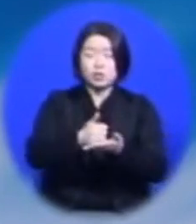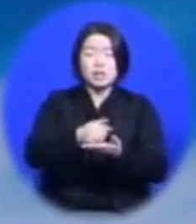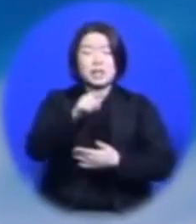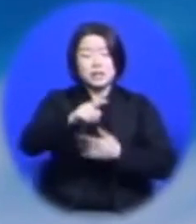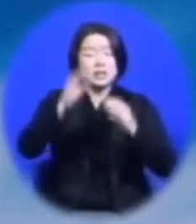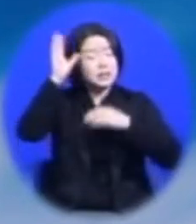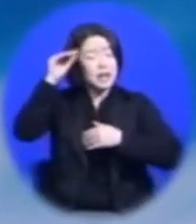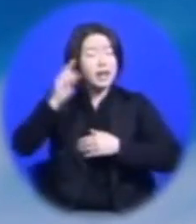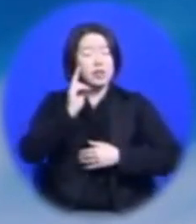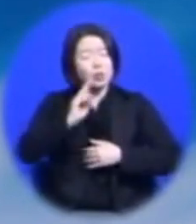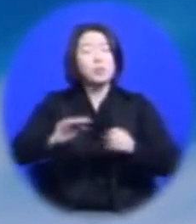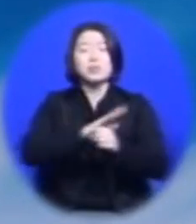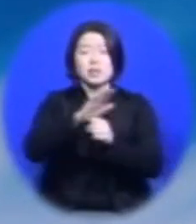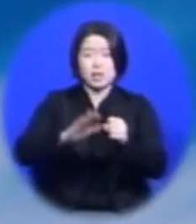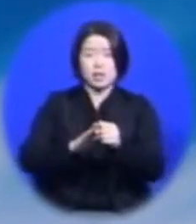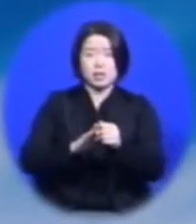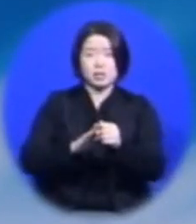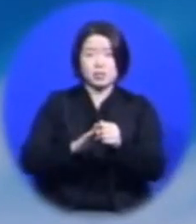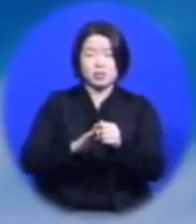너무 사랑해서